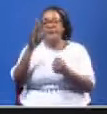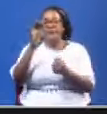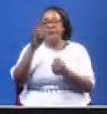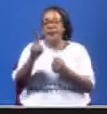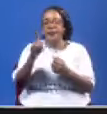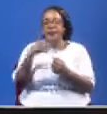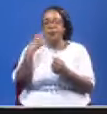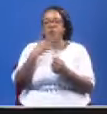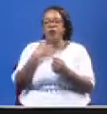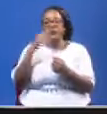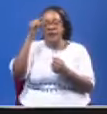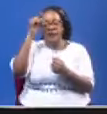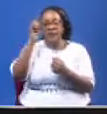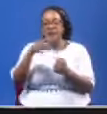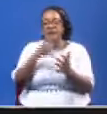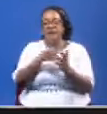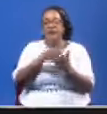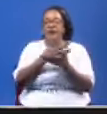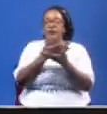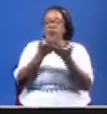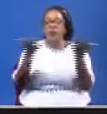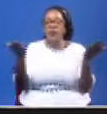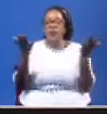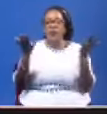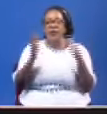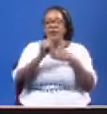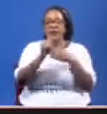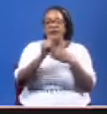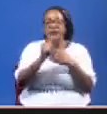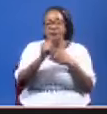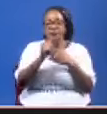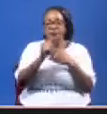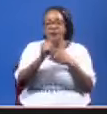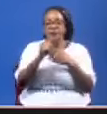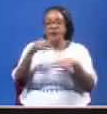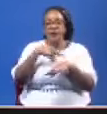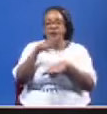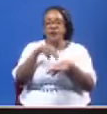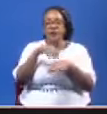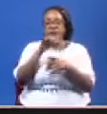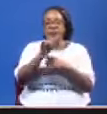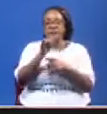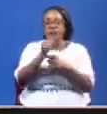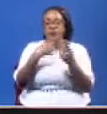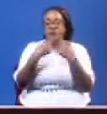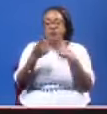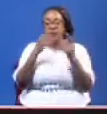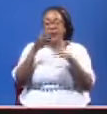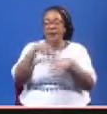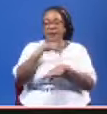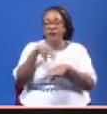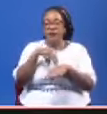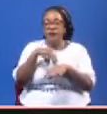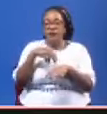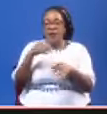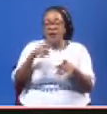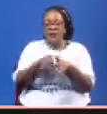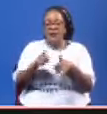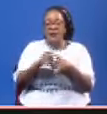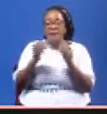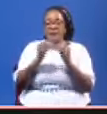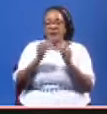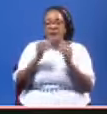serikali kushirikisha kila mmoja kwenye masuala ya uongozi wa taifa hili. Haya alizungumza kwenye mkutano ulioleta pamoja